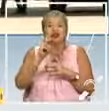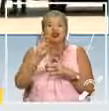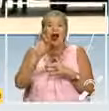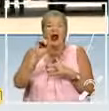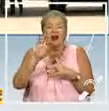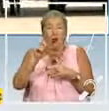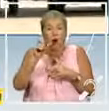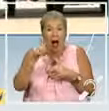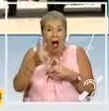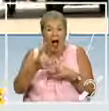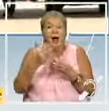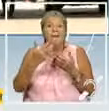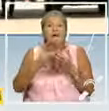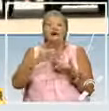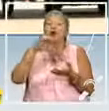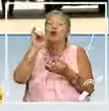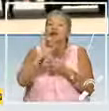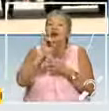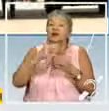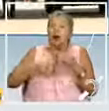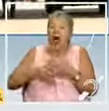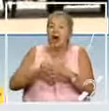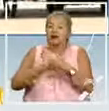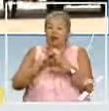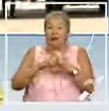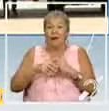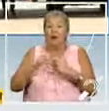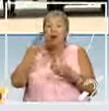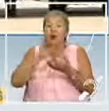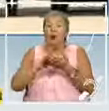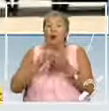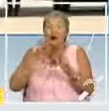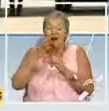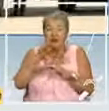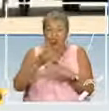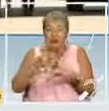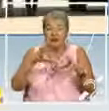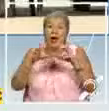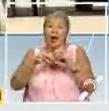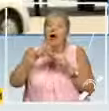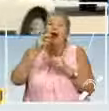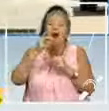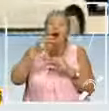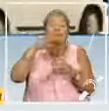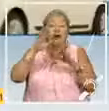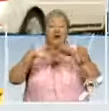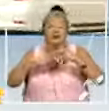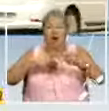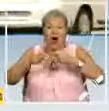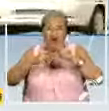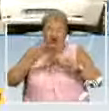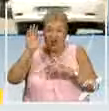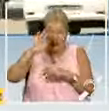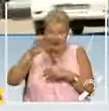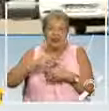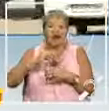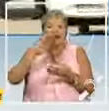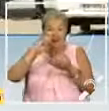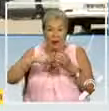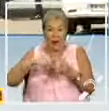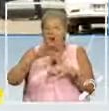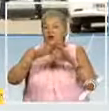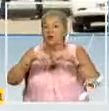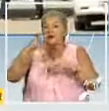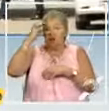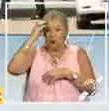Cimpoiașu pentru funcția de director adjunct. Propunerile au fost trimise pentru avizare către Ministerul Afacerilor Externe și Ministerul Culturii.